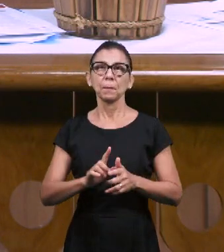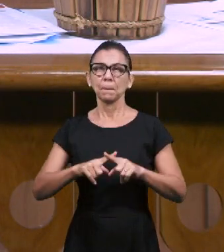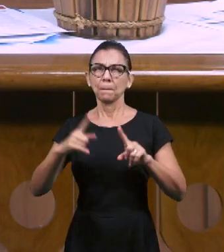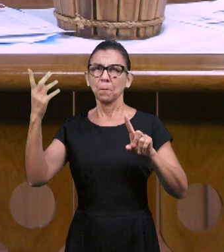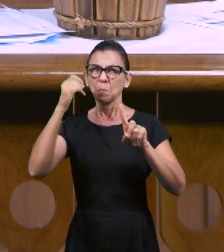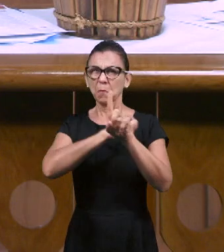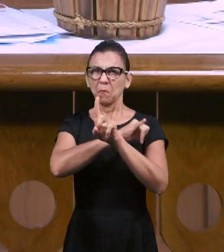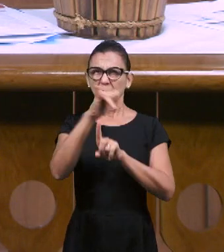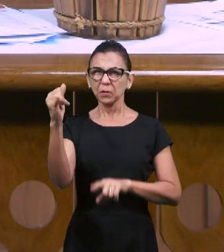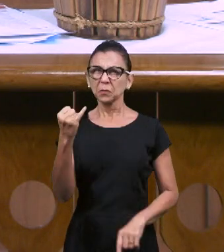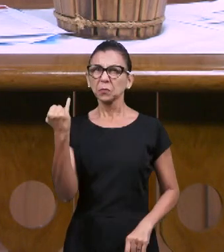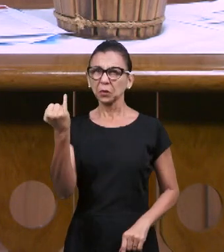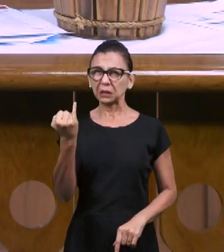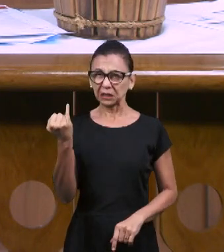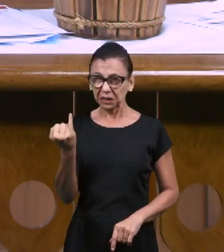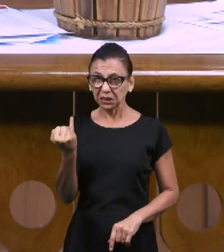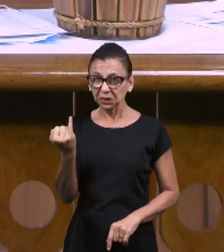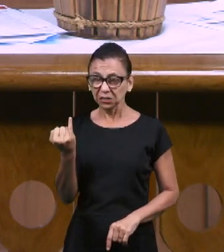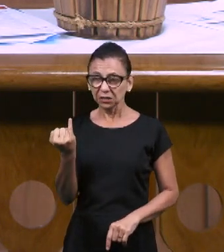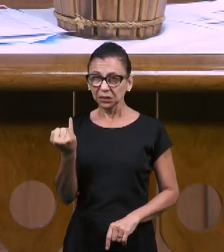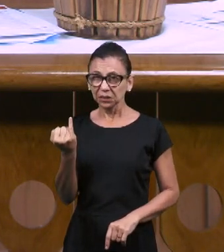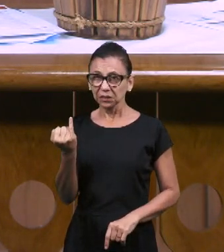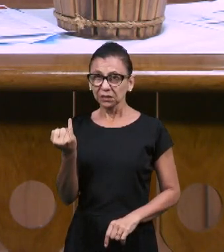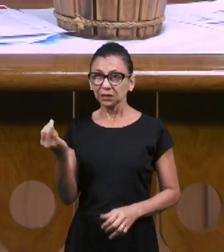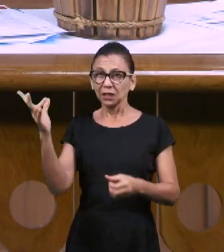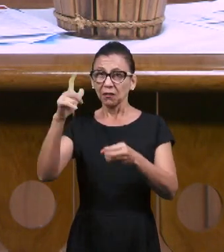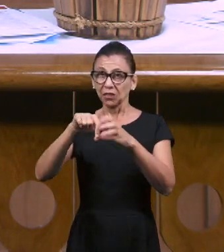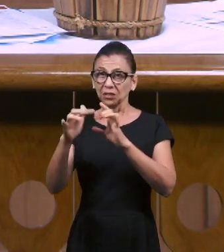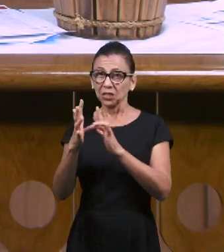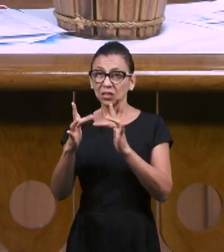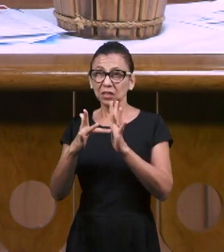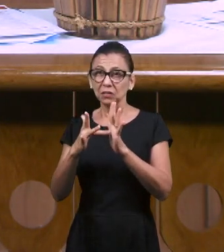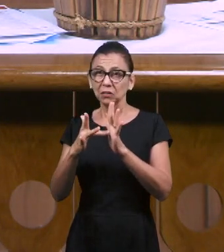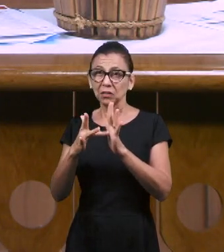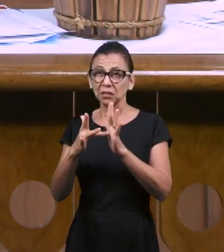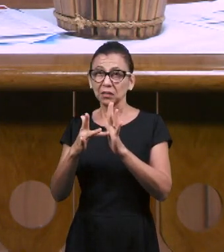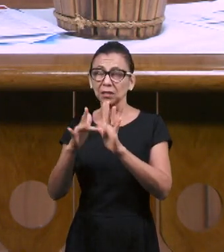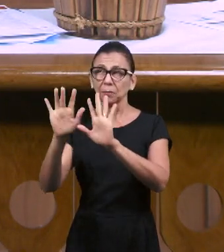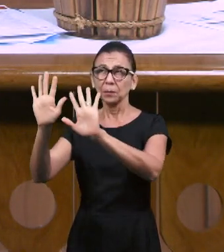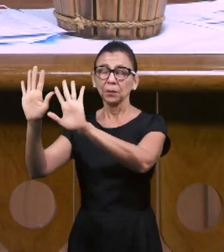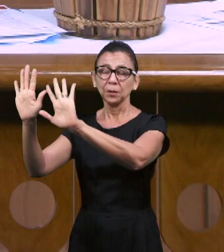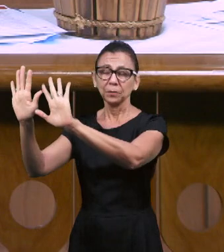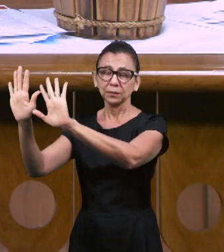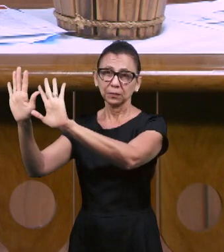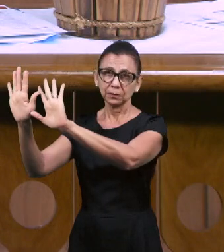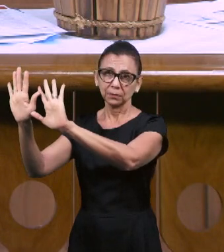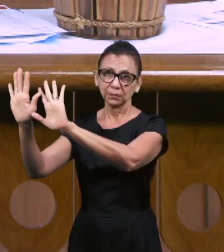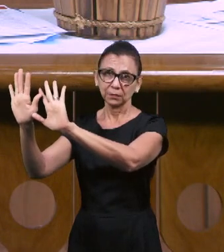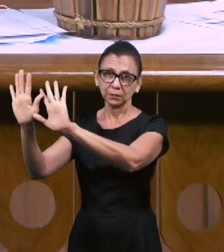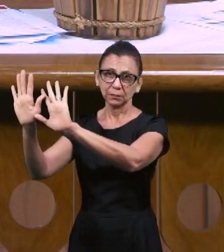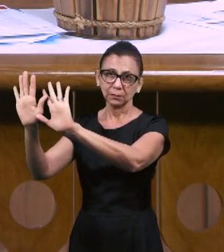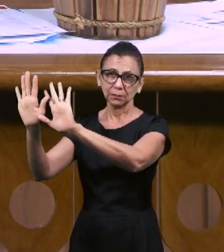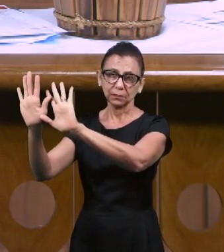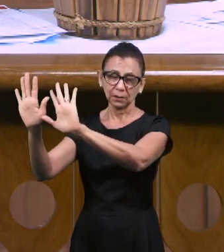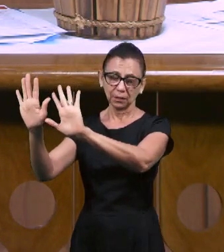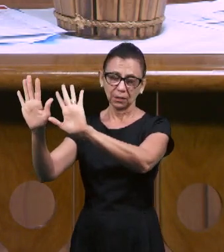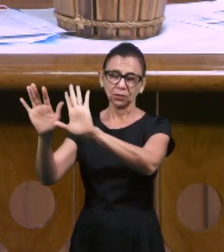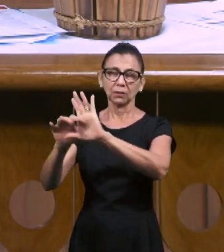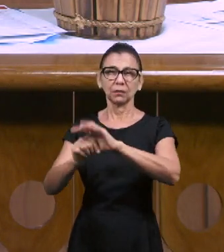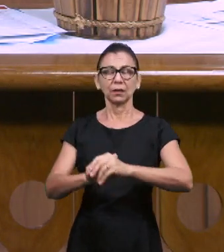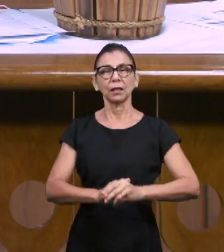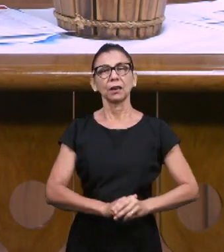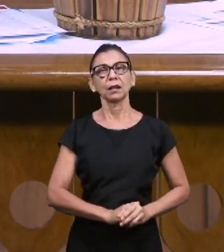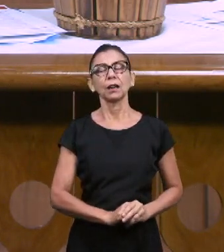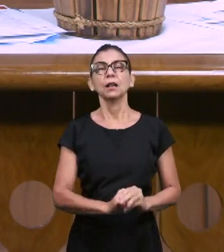prophétique qui est important, c'est que Jésus vient. Non, il est venu. Oui, il est venu. L'étoile de Bethléem